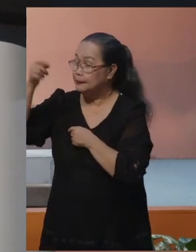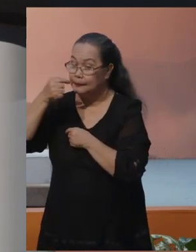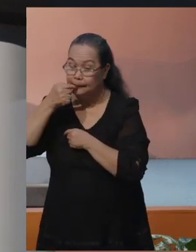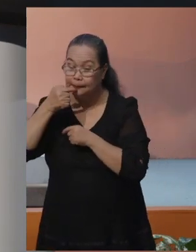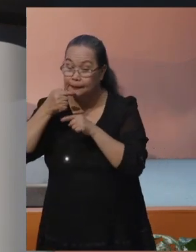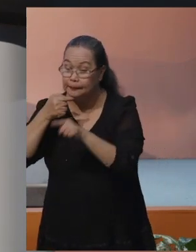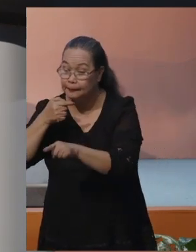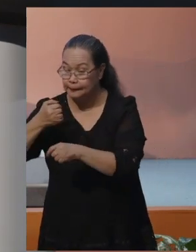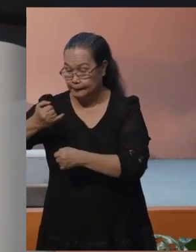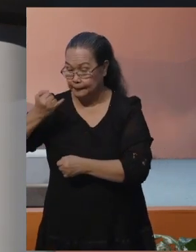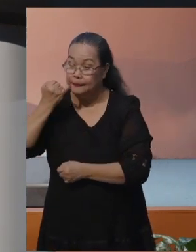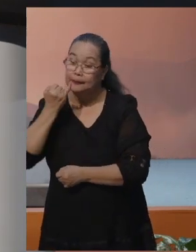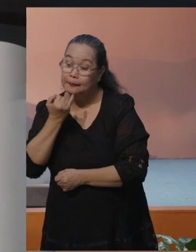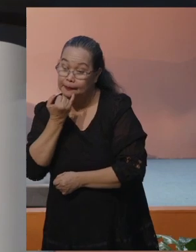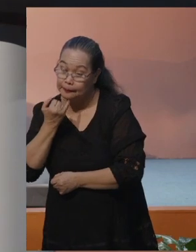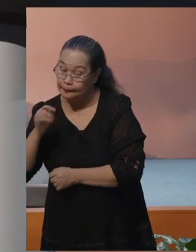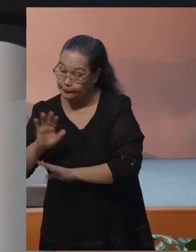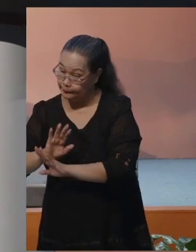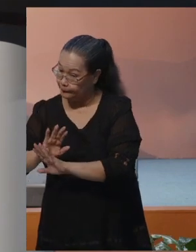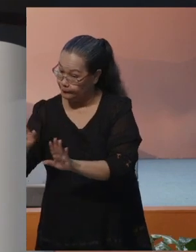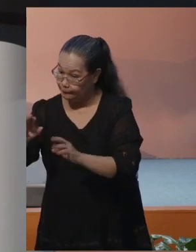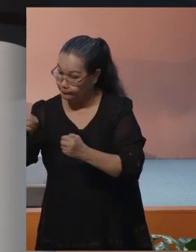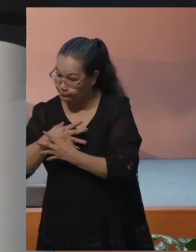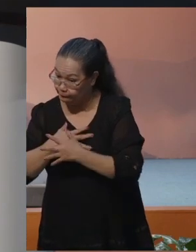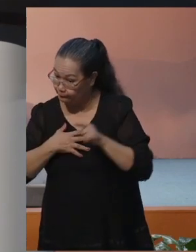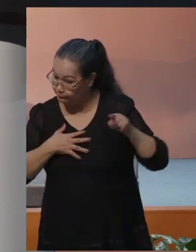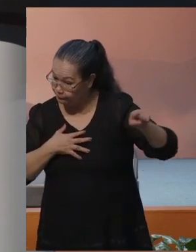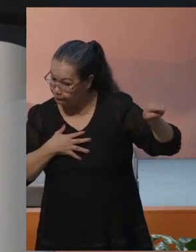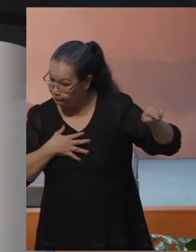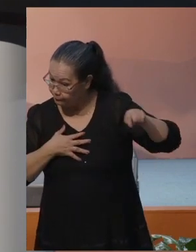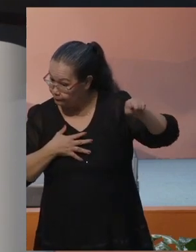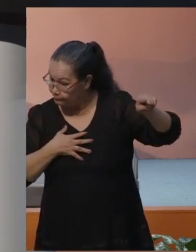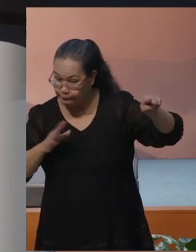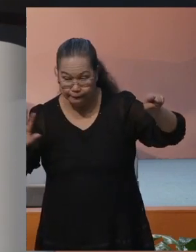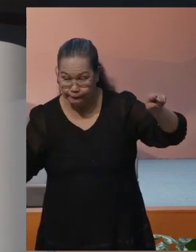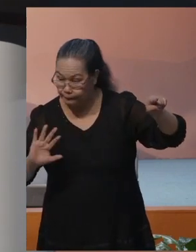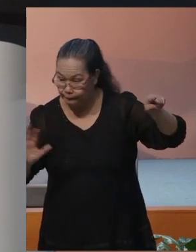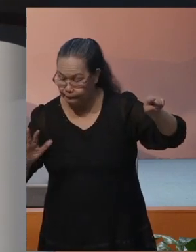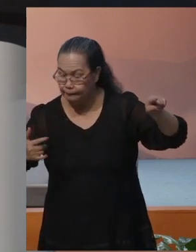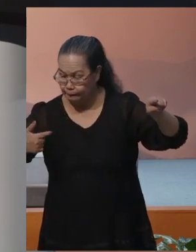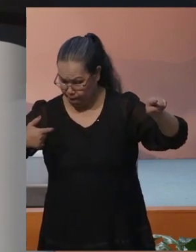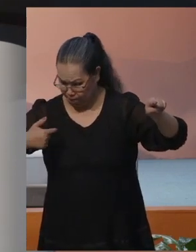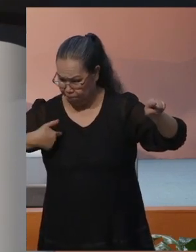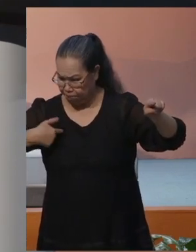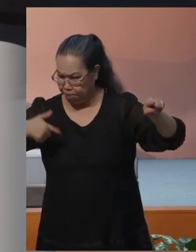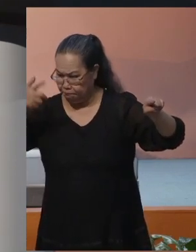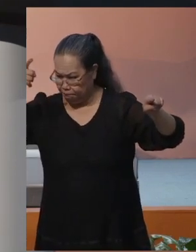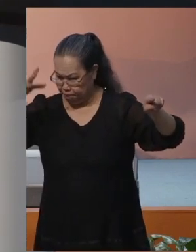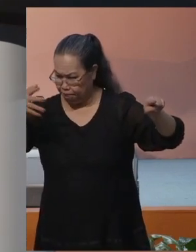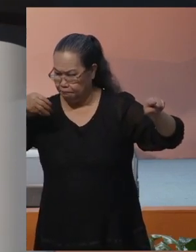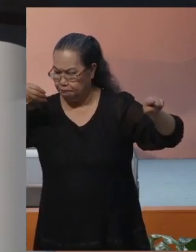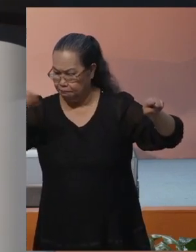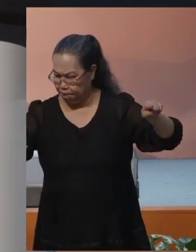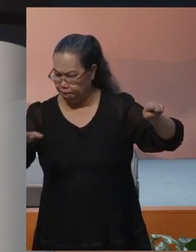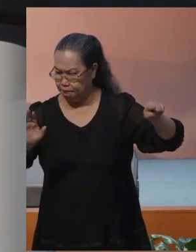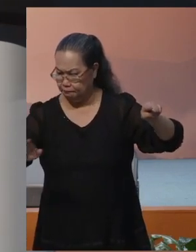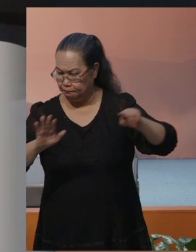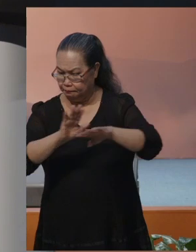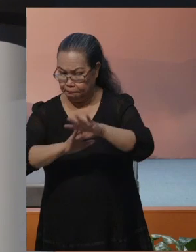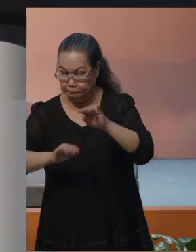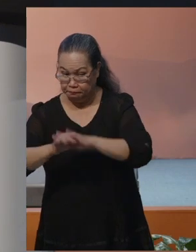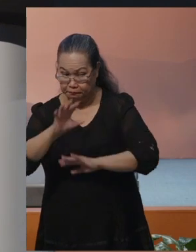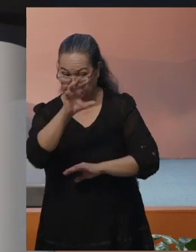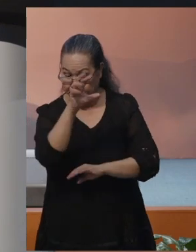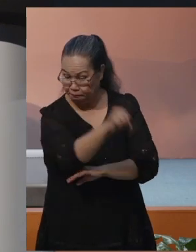sa Israel. Do not fear them, sabi niya, for I have given them into your hands. Not